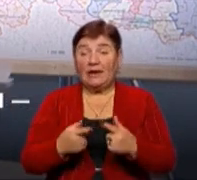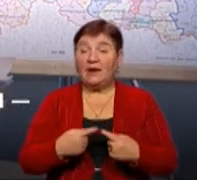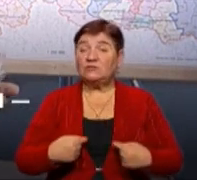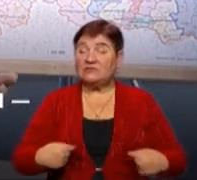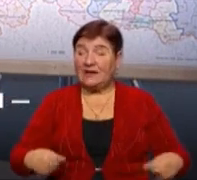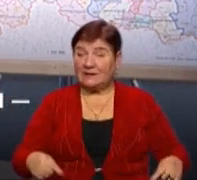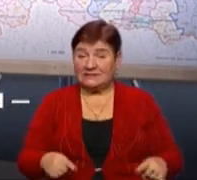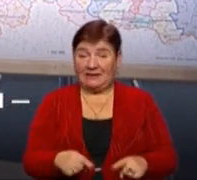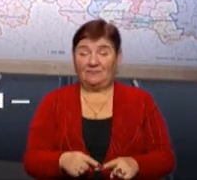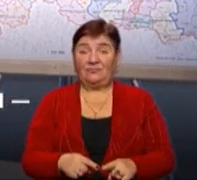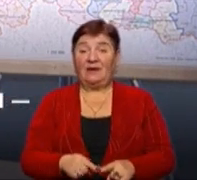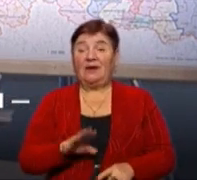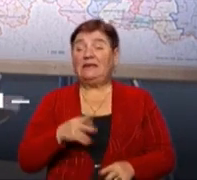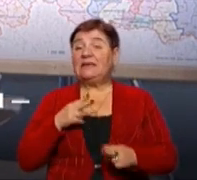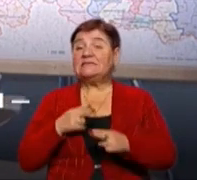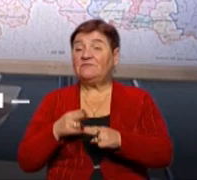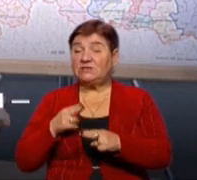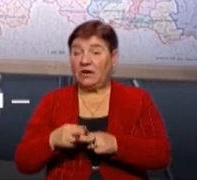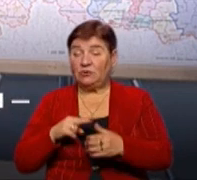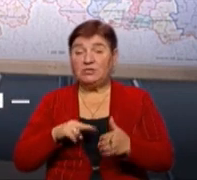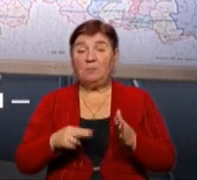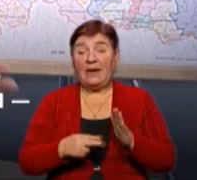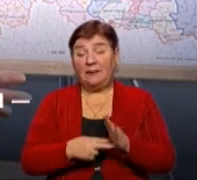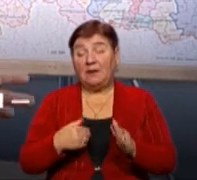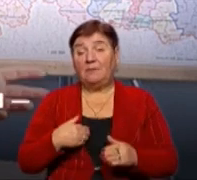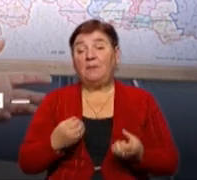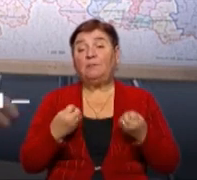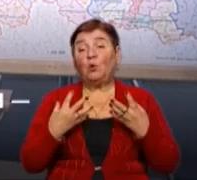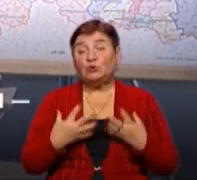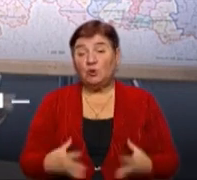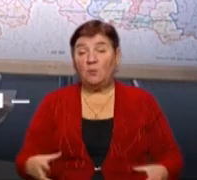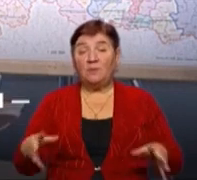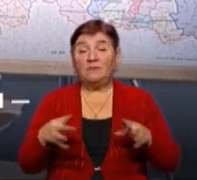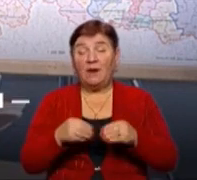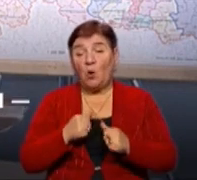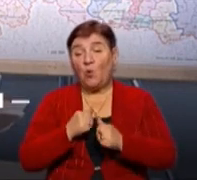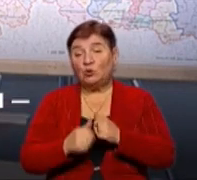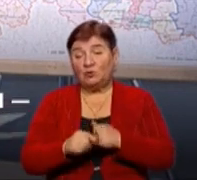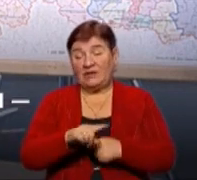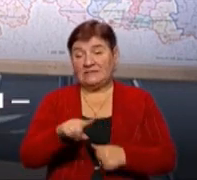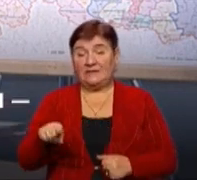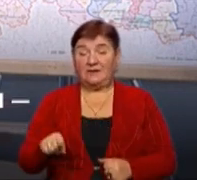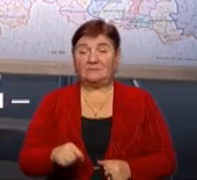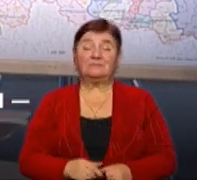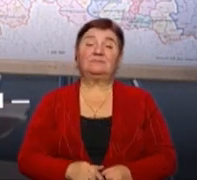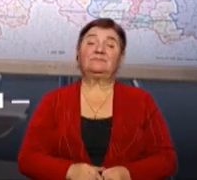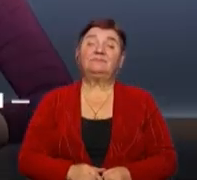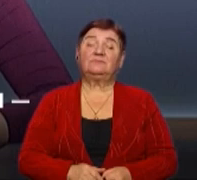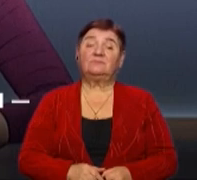асоціації і не заважаючи її планам, ми просто намагаємось поєднати плюси кожної з них.